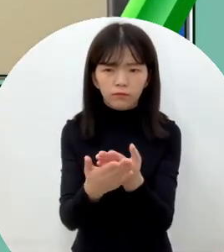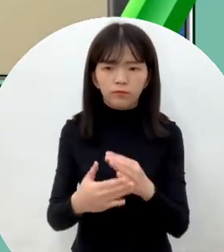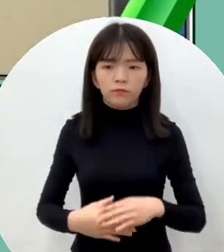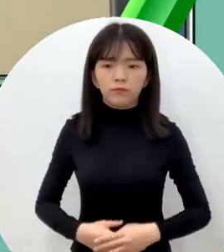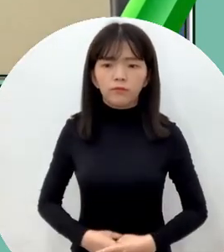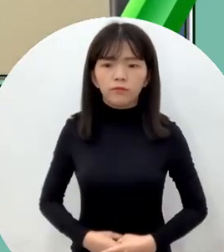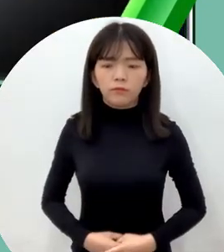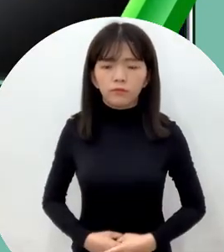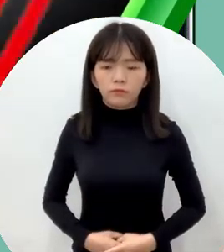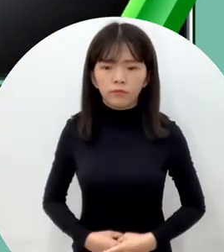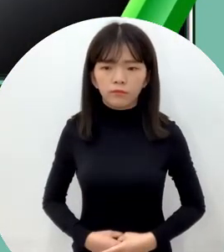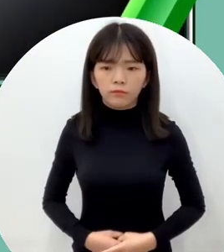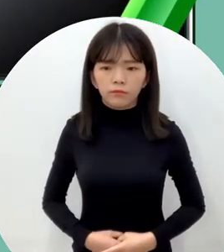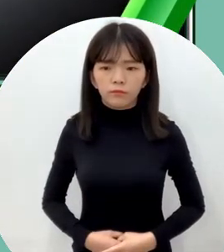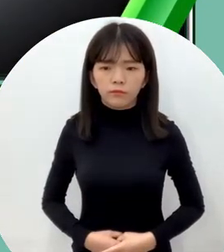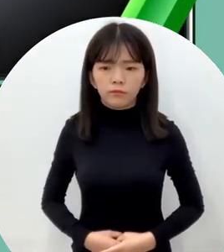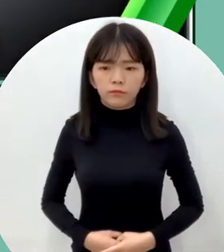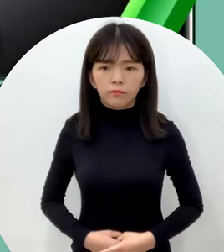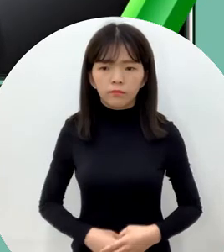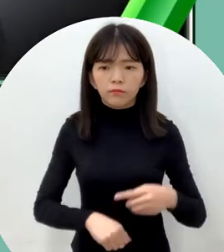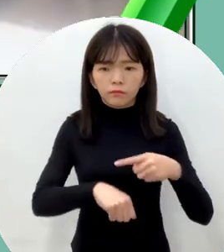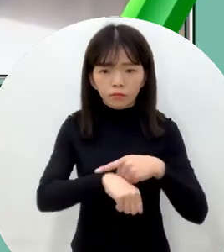답안지 빨리 내세요.